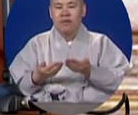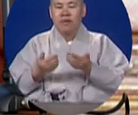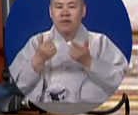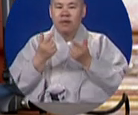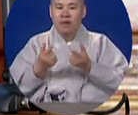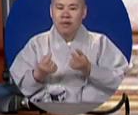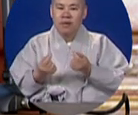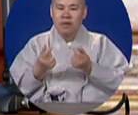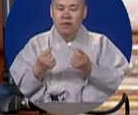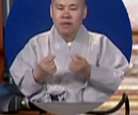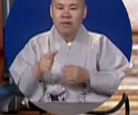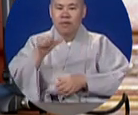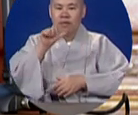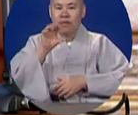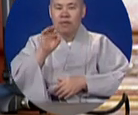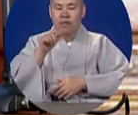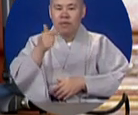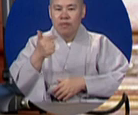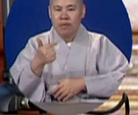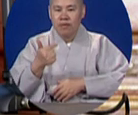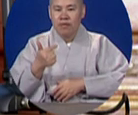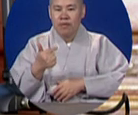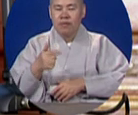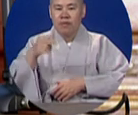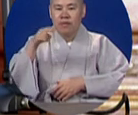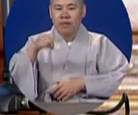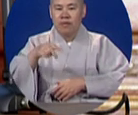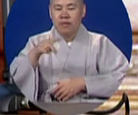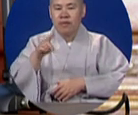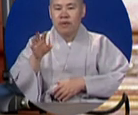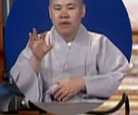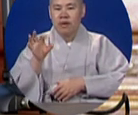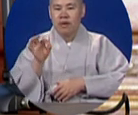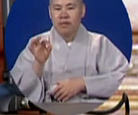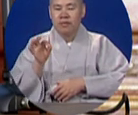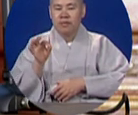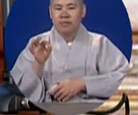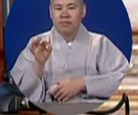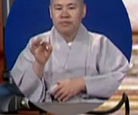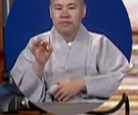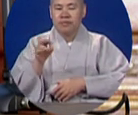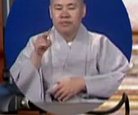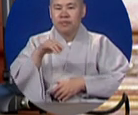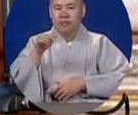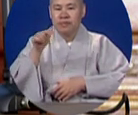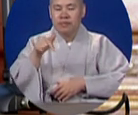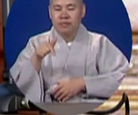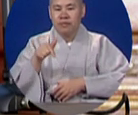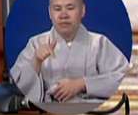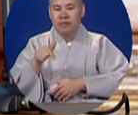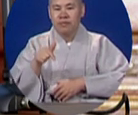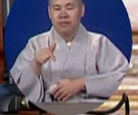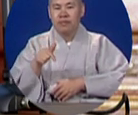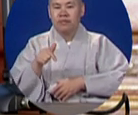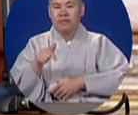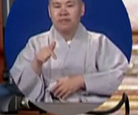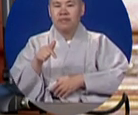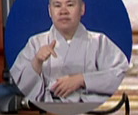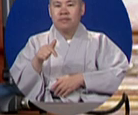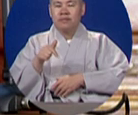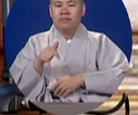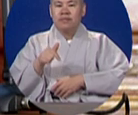온에서 수 상 이제 시건 아까 팔식이라고 설명했죠